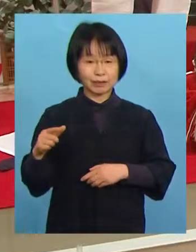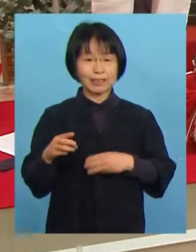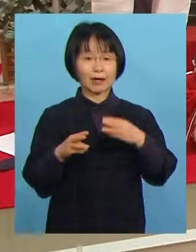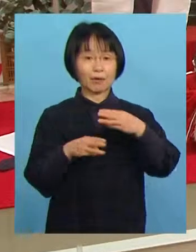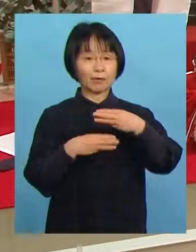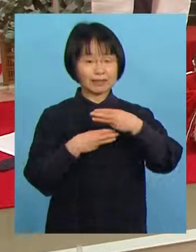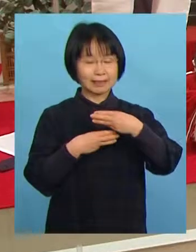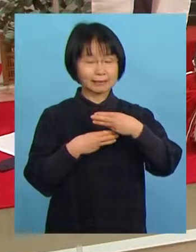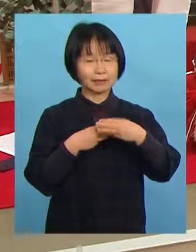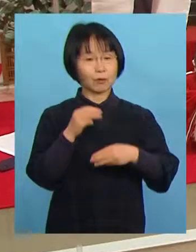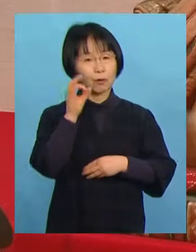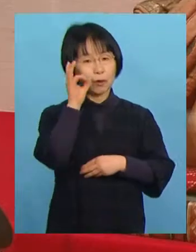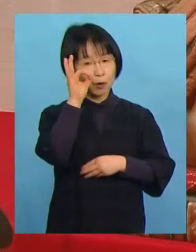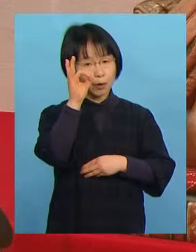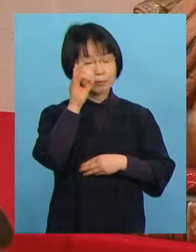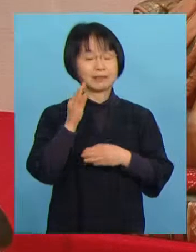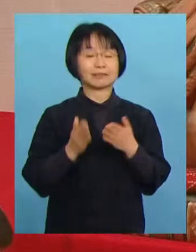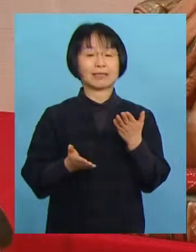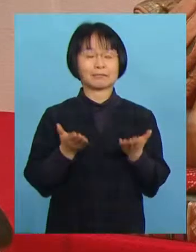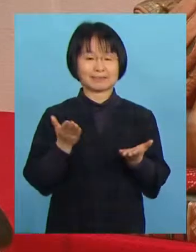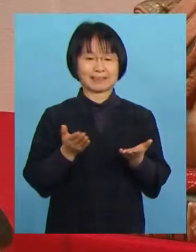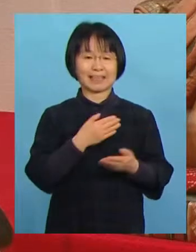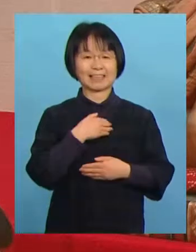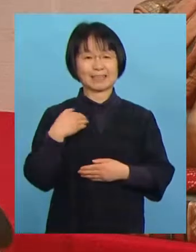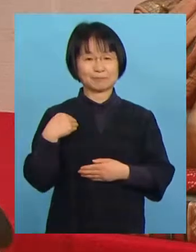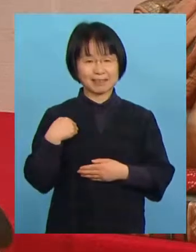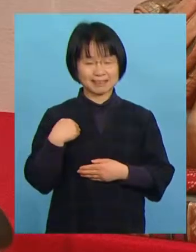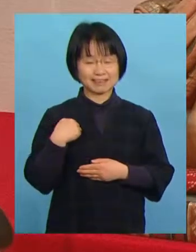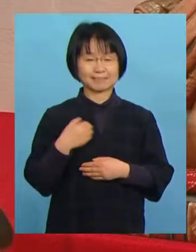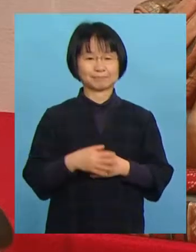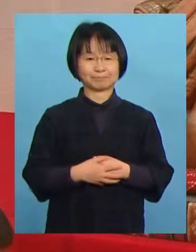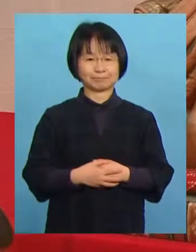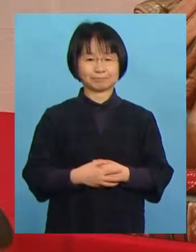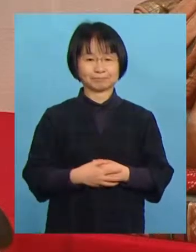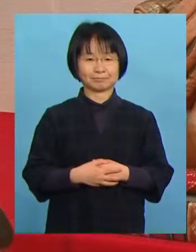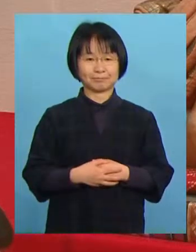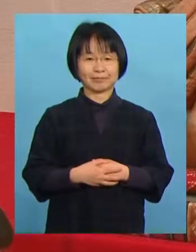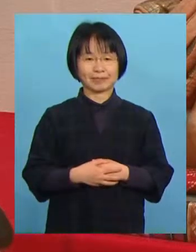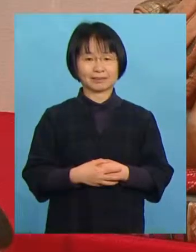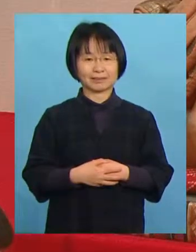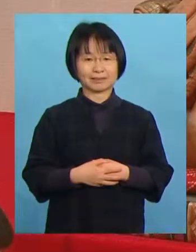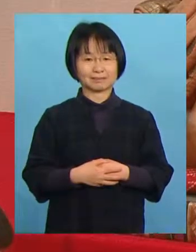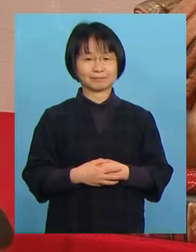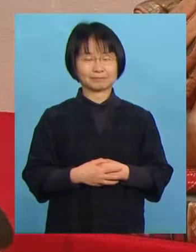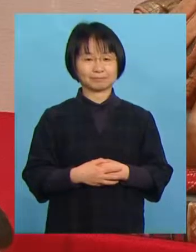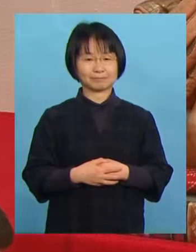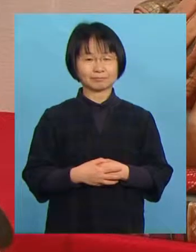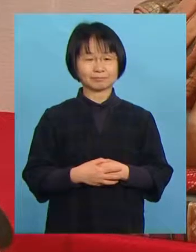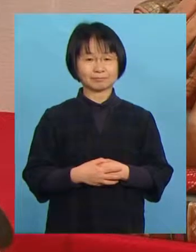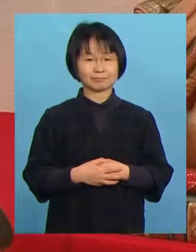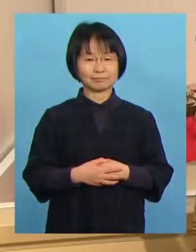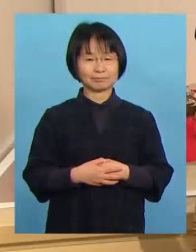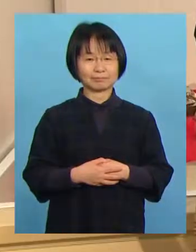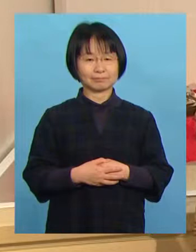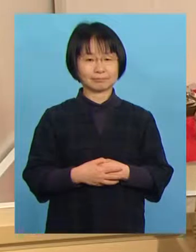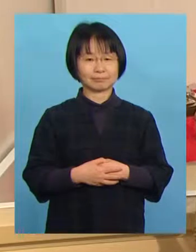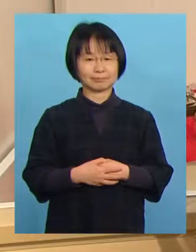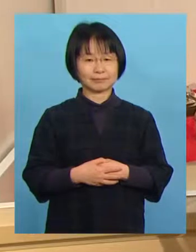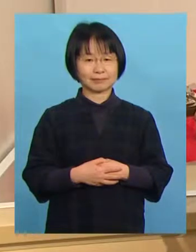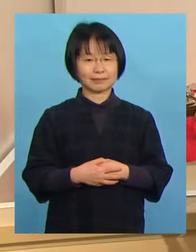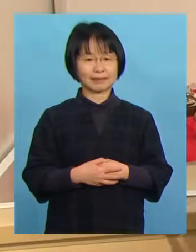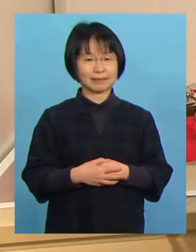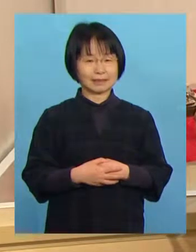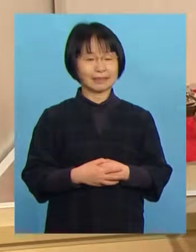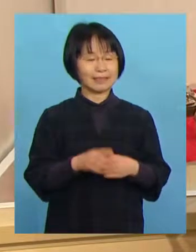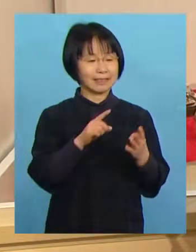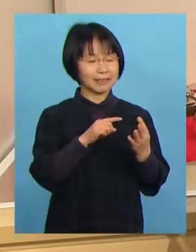見比べられるということがこの展示の魅力の一つになっています。 なるほど、とっても贅沢な展示ですよね。ではその中で